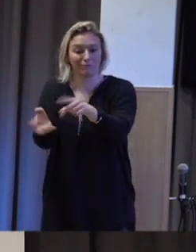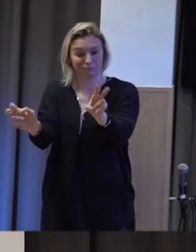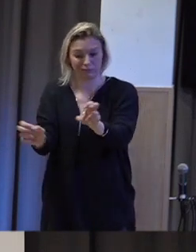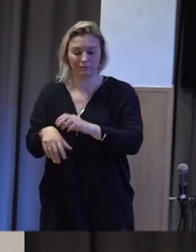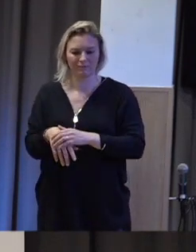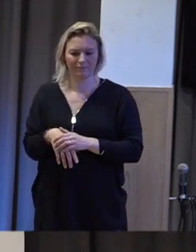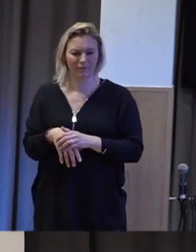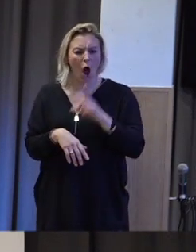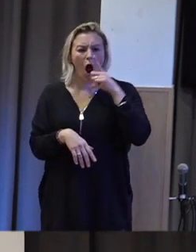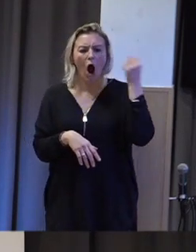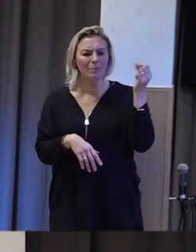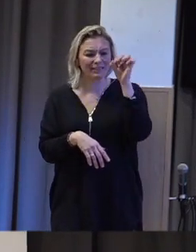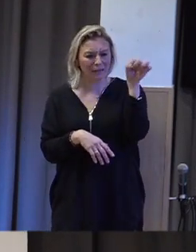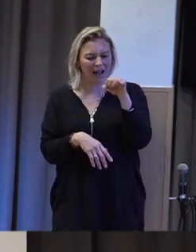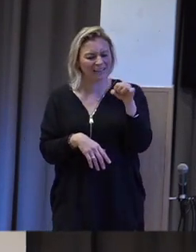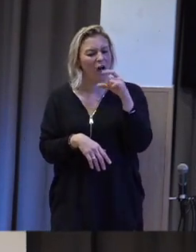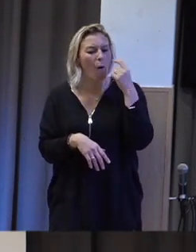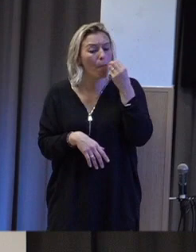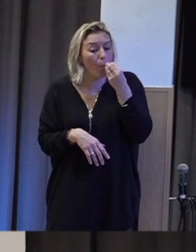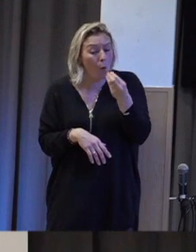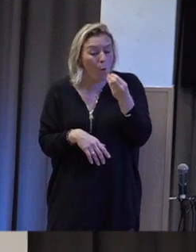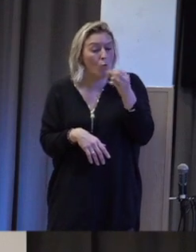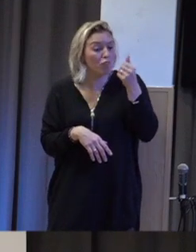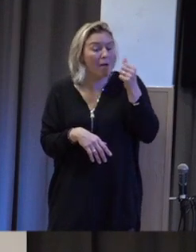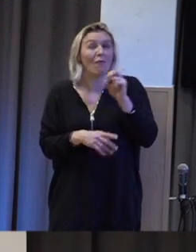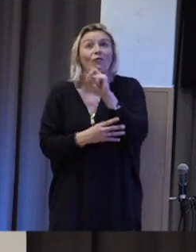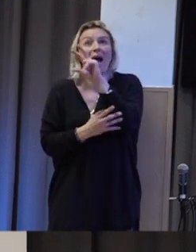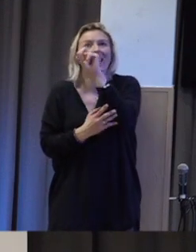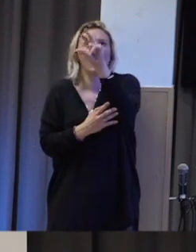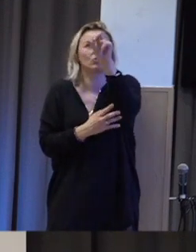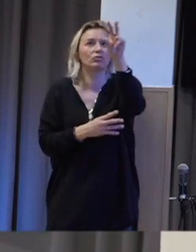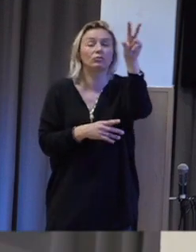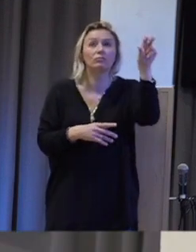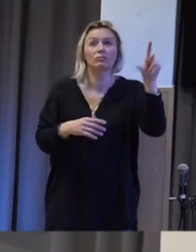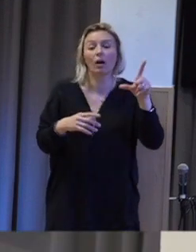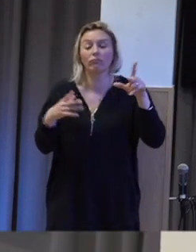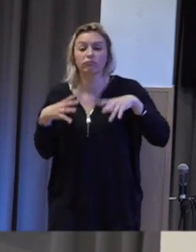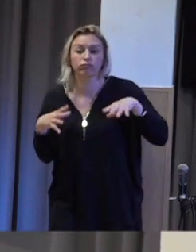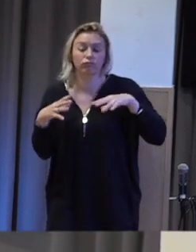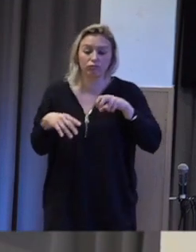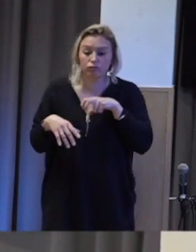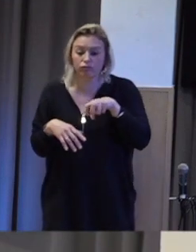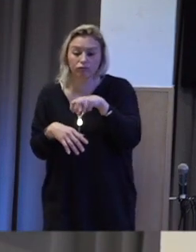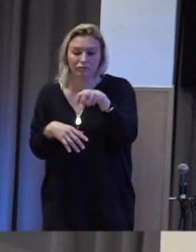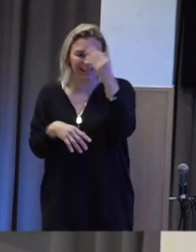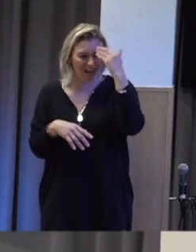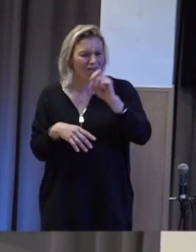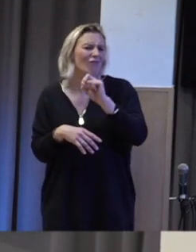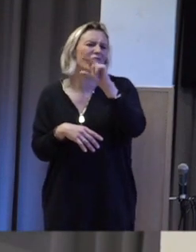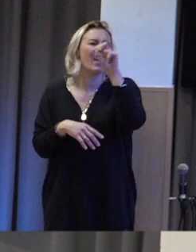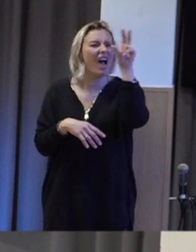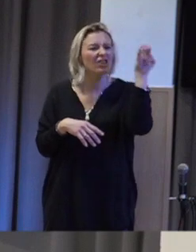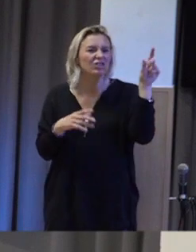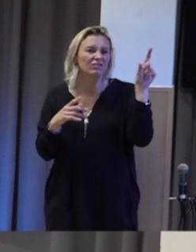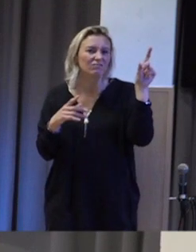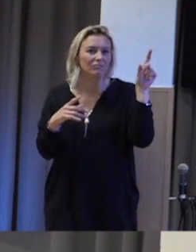du Samaritain, il est dit que lui, il voyageait. Quand on voyage, chers frères et sœurs, on